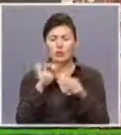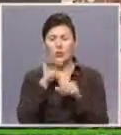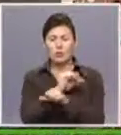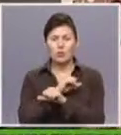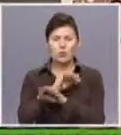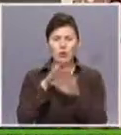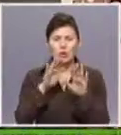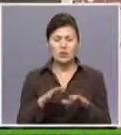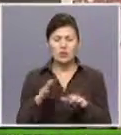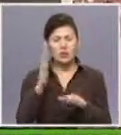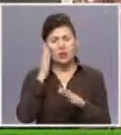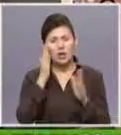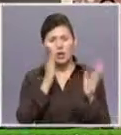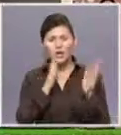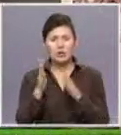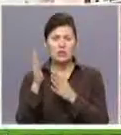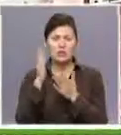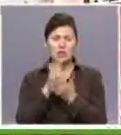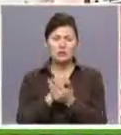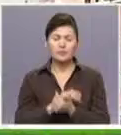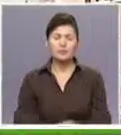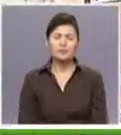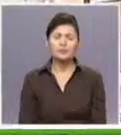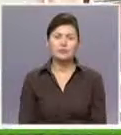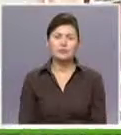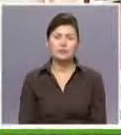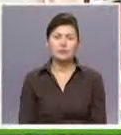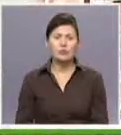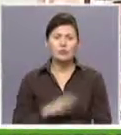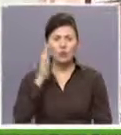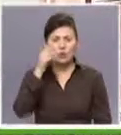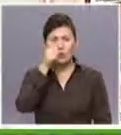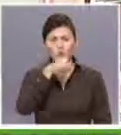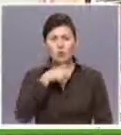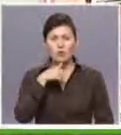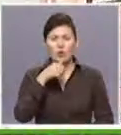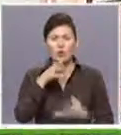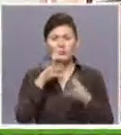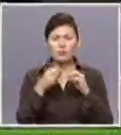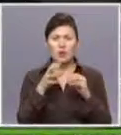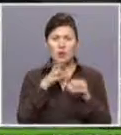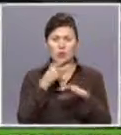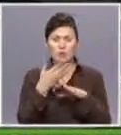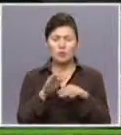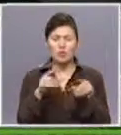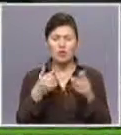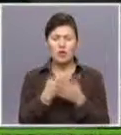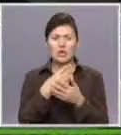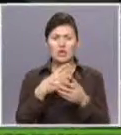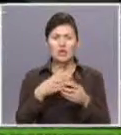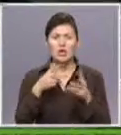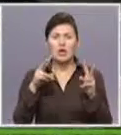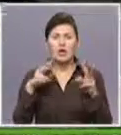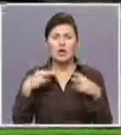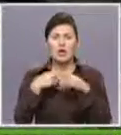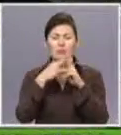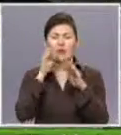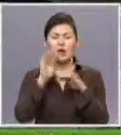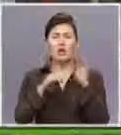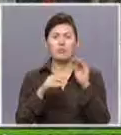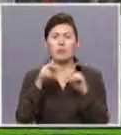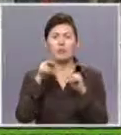орынмен қатар жатақхана да қарастырылды. Алдағы уақытта қаладағы ескі өрт сөндіру бөлімдері бүгінгідей жаңа технологиямен жабдықталмақ.